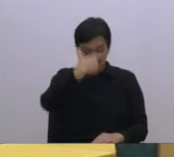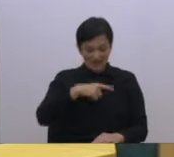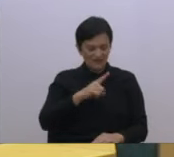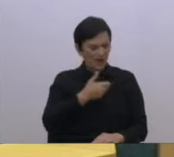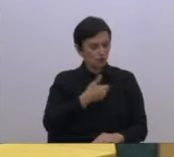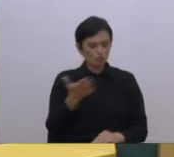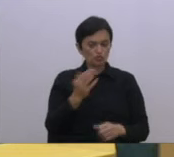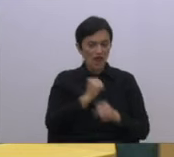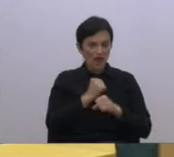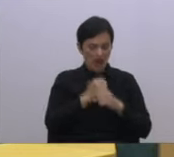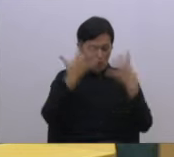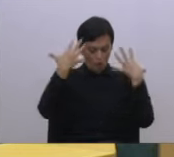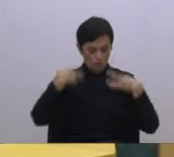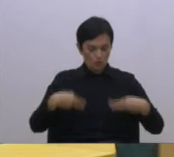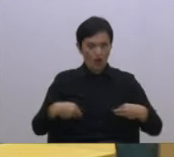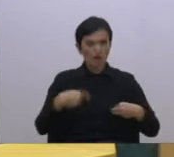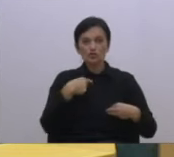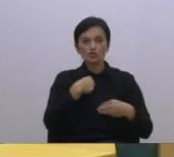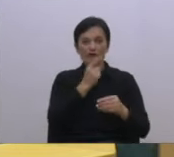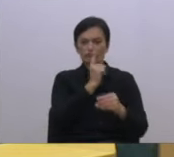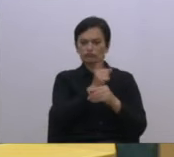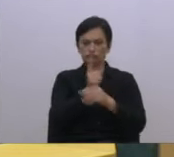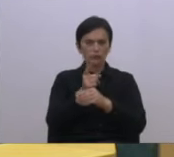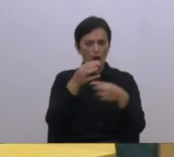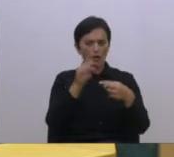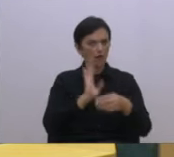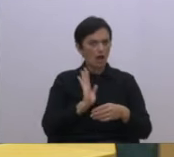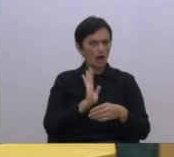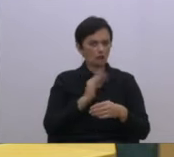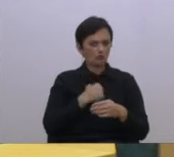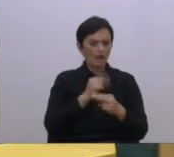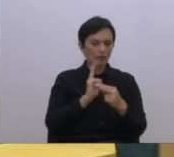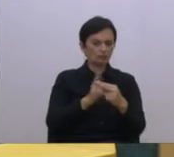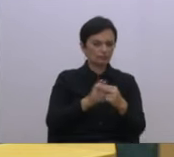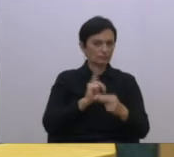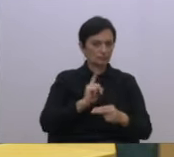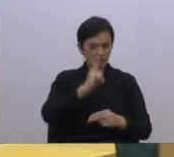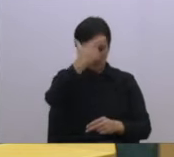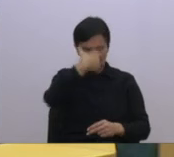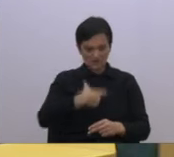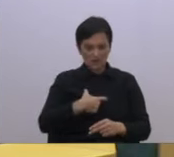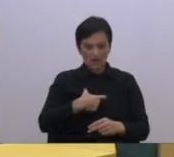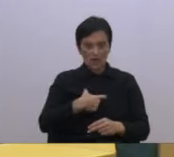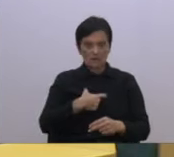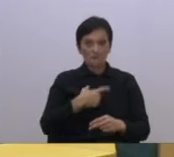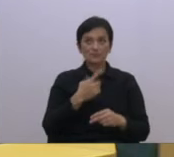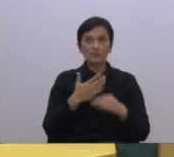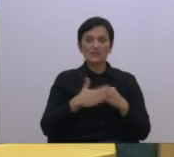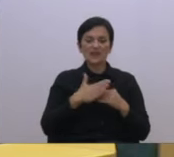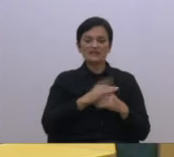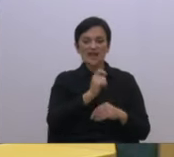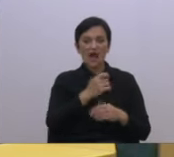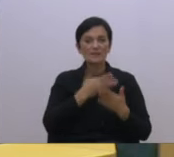გავკეთებს ადამიანი. აქ ჩვენ არავის არ უშლით არაფერს, რომ თავის თავს დამართოს და არანაირი სასჯელი არ არის არც